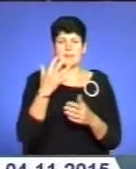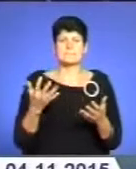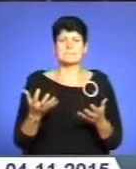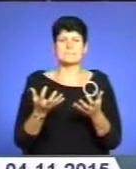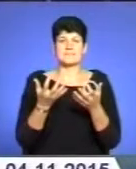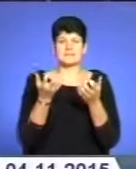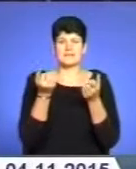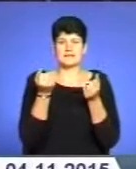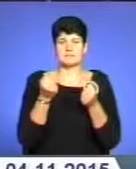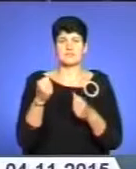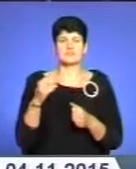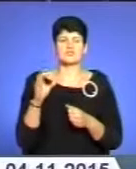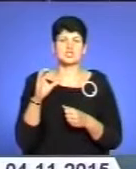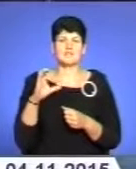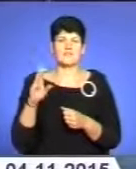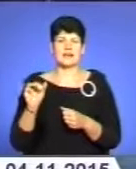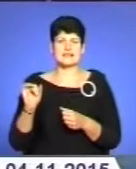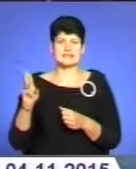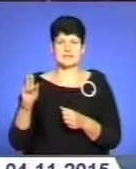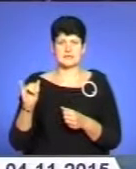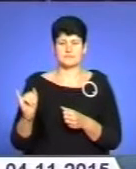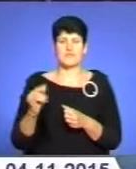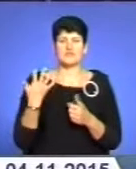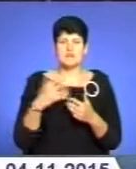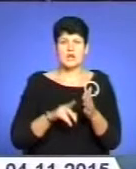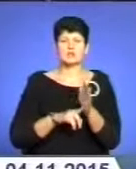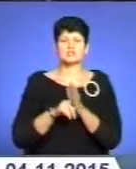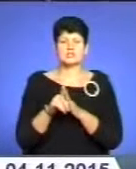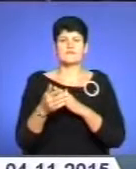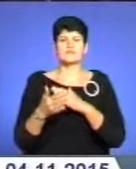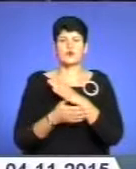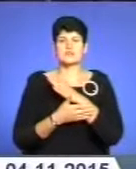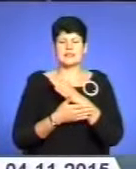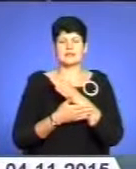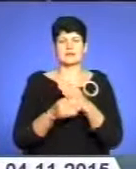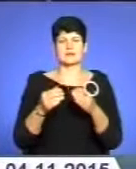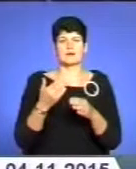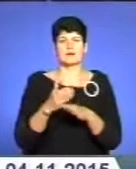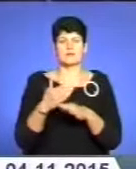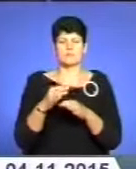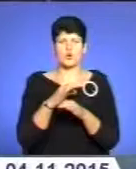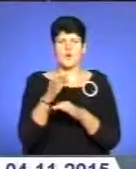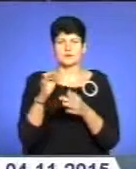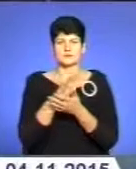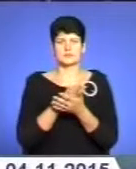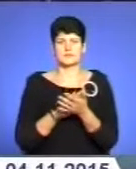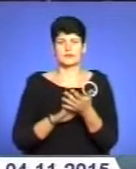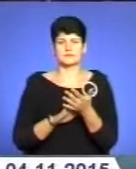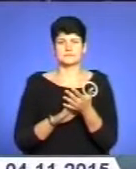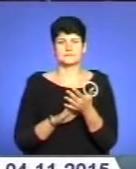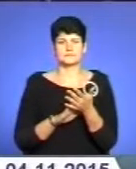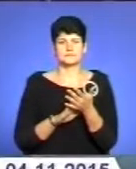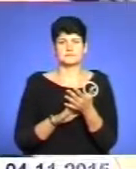Академією СФЕФІ, що у Швеції. Уже розпочався останній етап проекту, який охопив і Тернопільську область. Подробиці у матеріалі Марії Котенко.